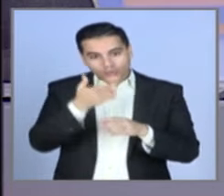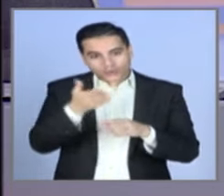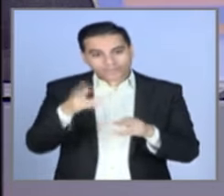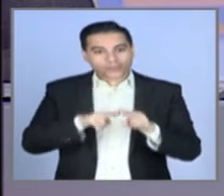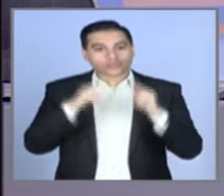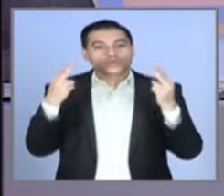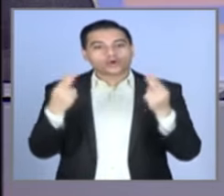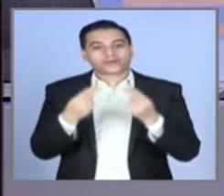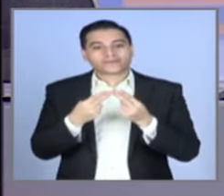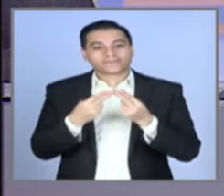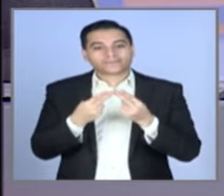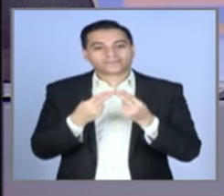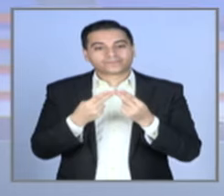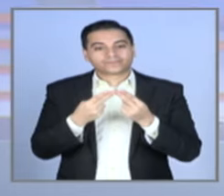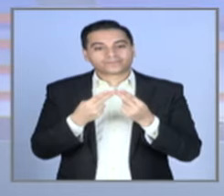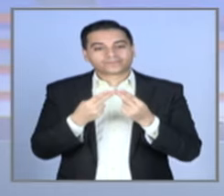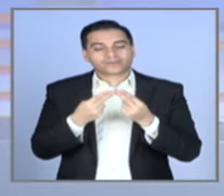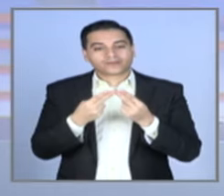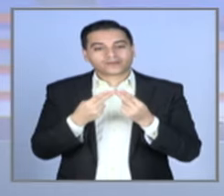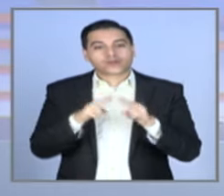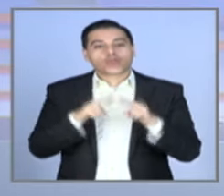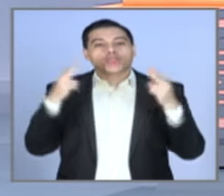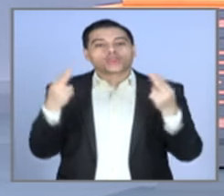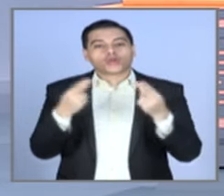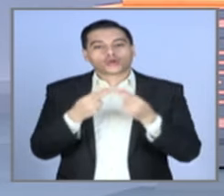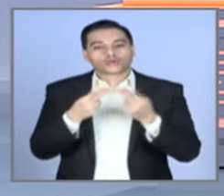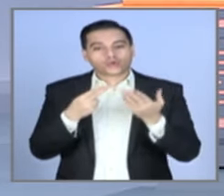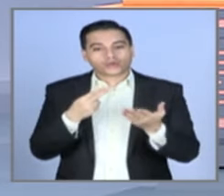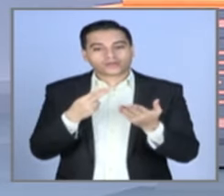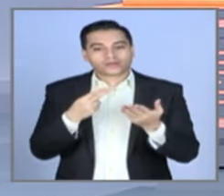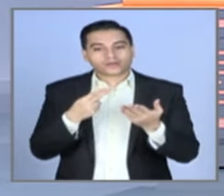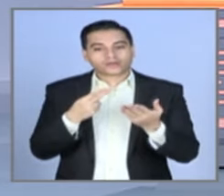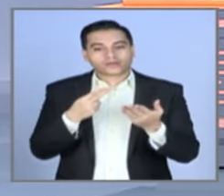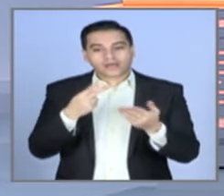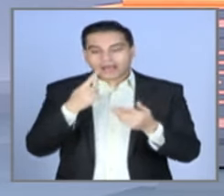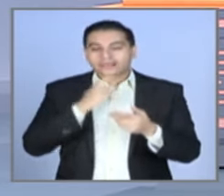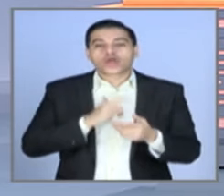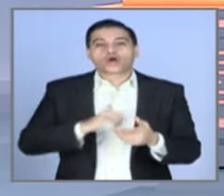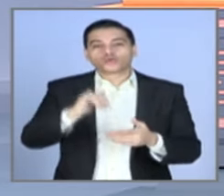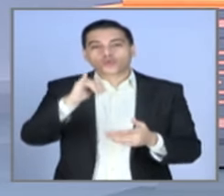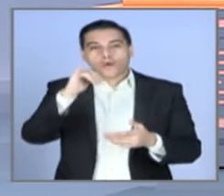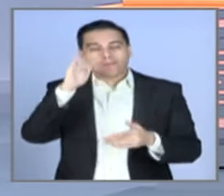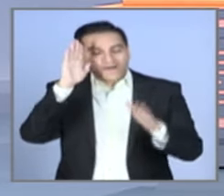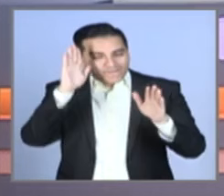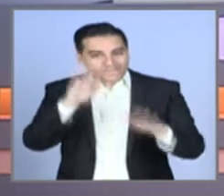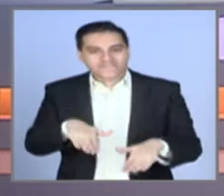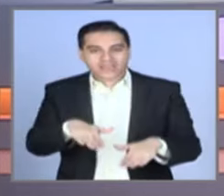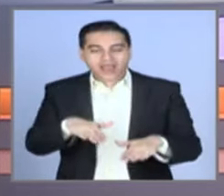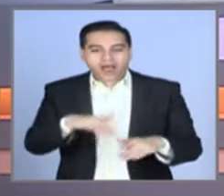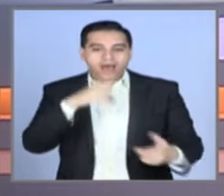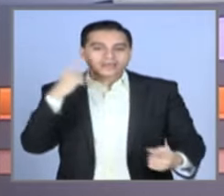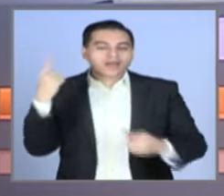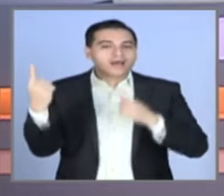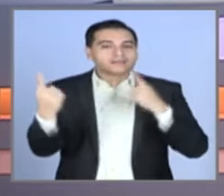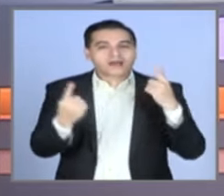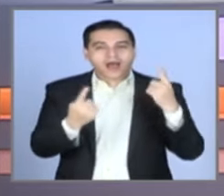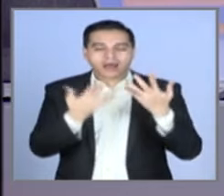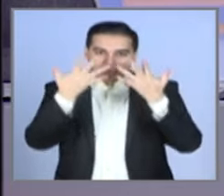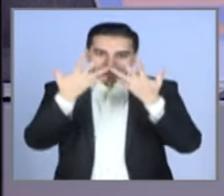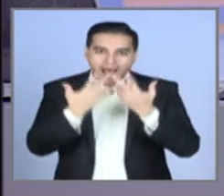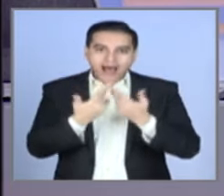دنيا. دنيا دنيا ندور فيها كالساقية،